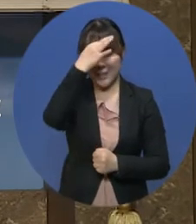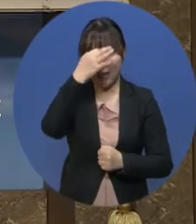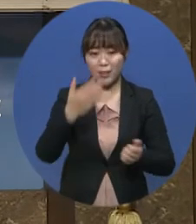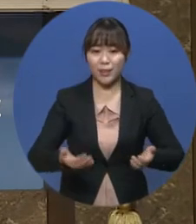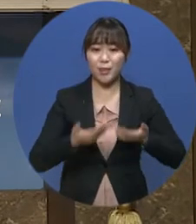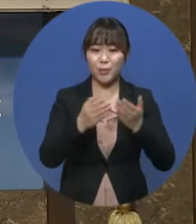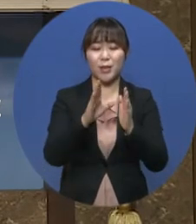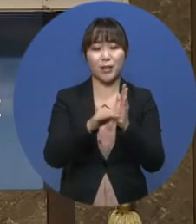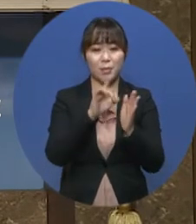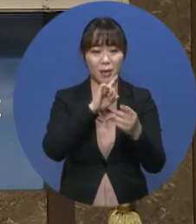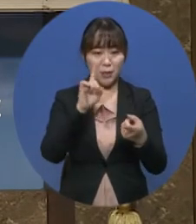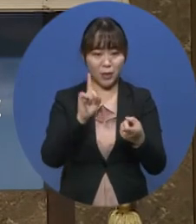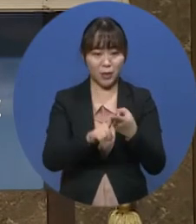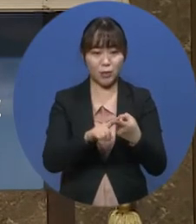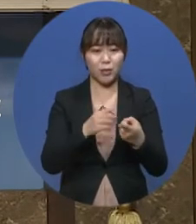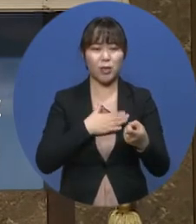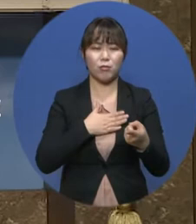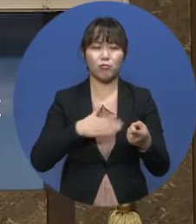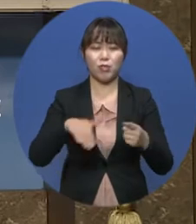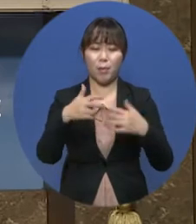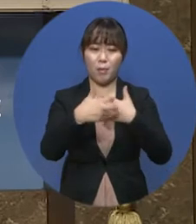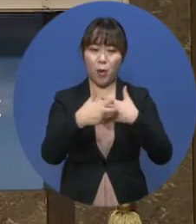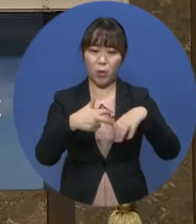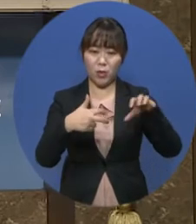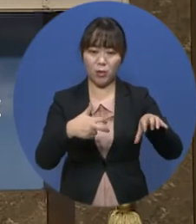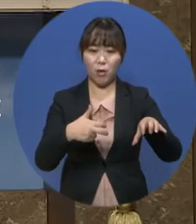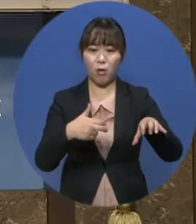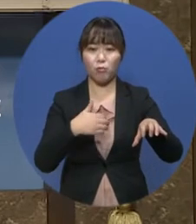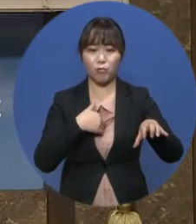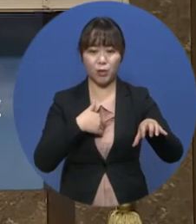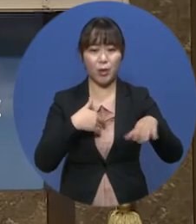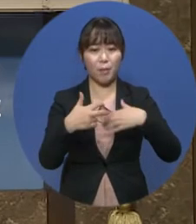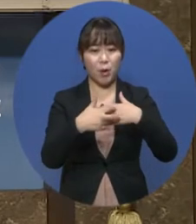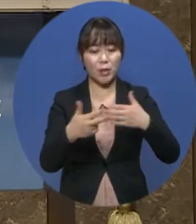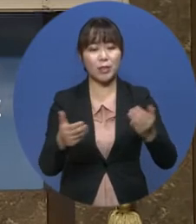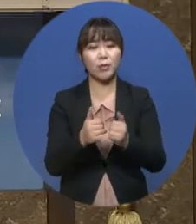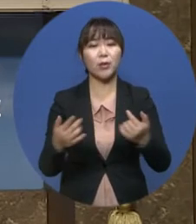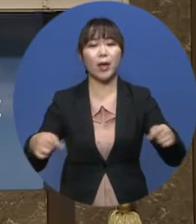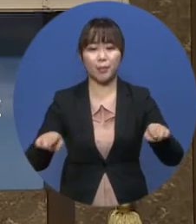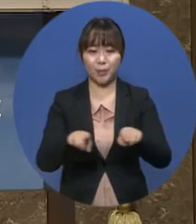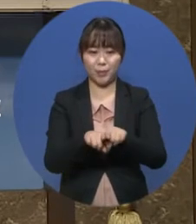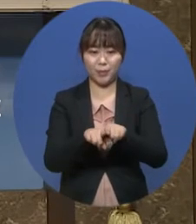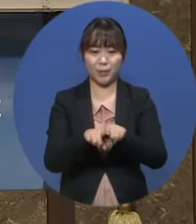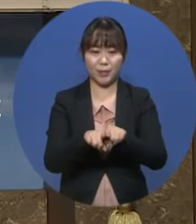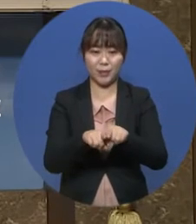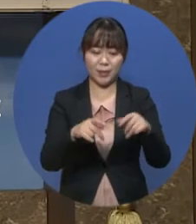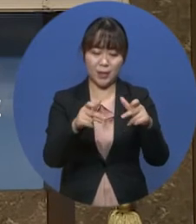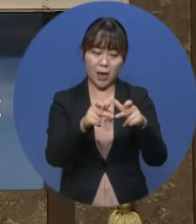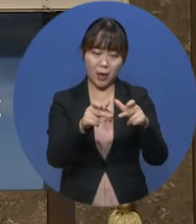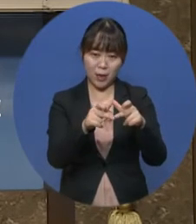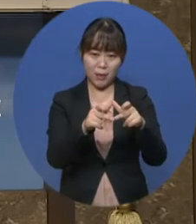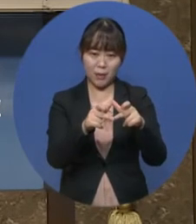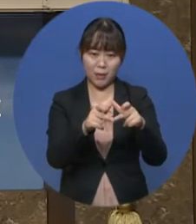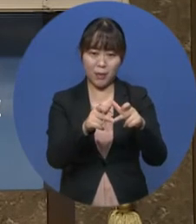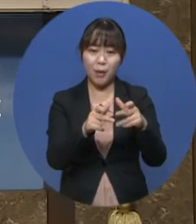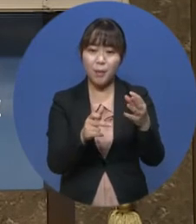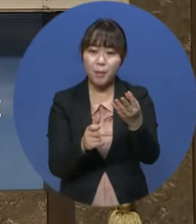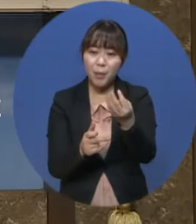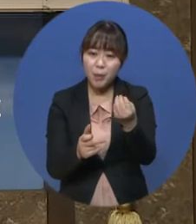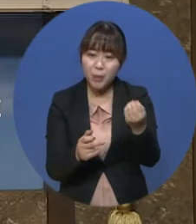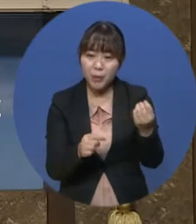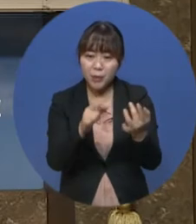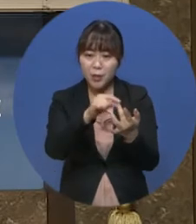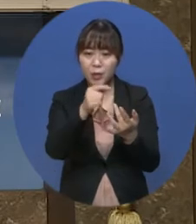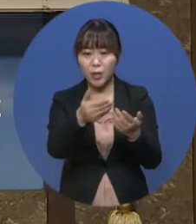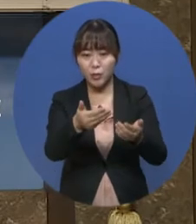말씀드린대로 나누리병원 에서 우리 병원 직원들과 함께 에 장애인 그 몇 분을